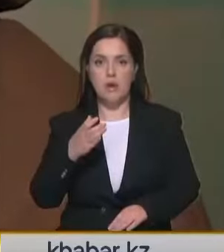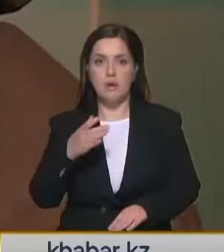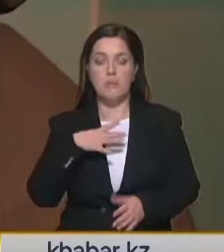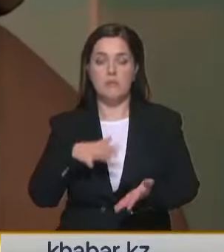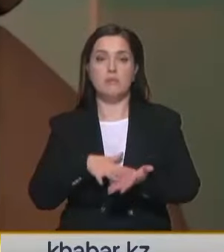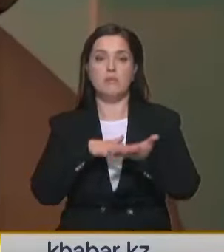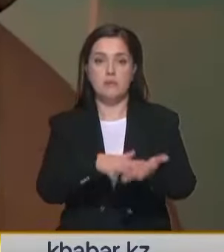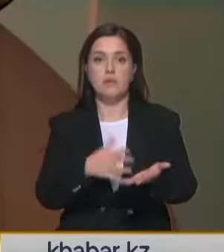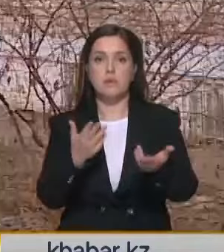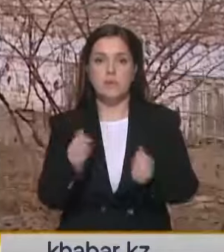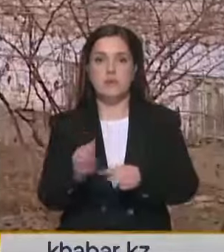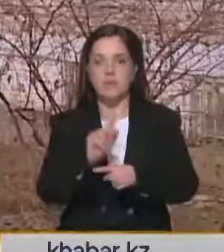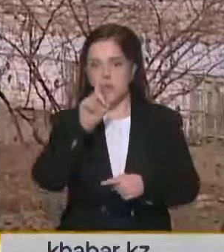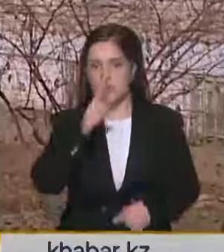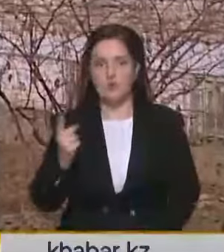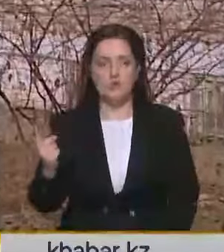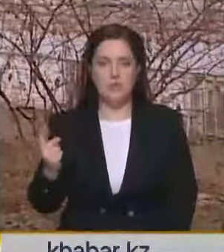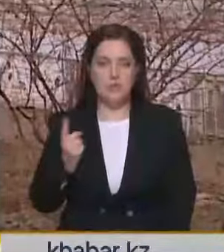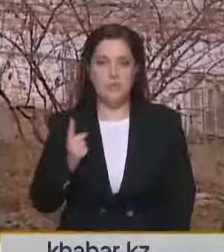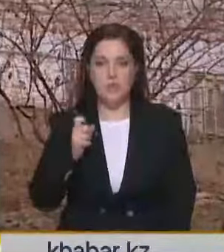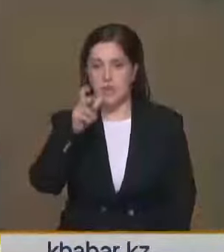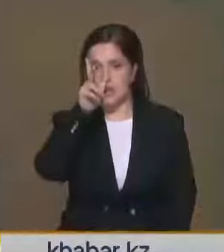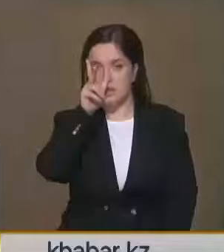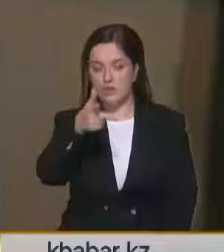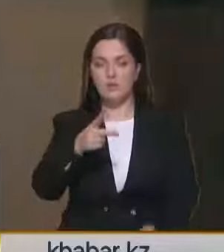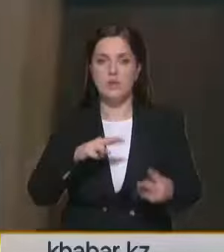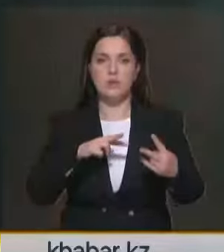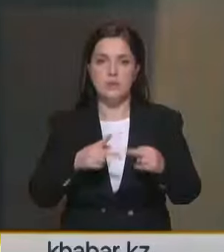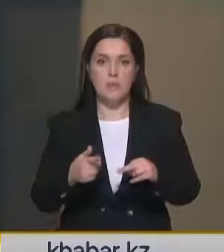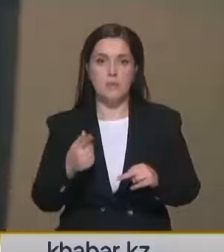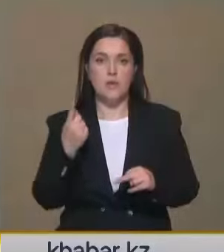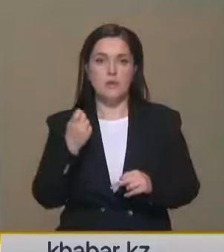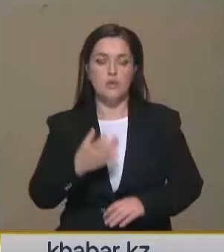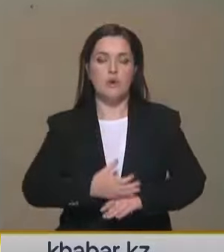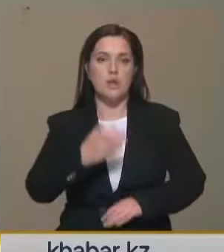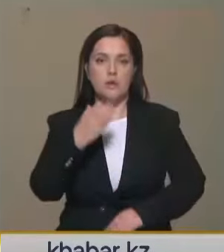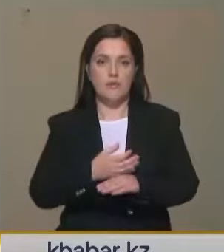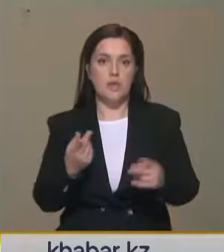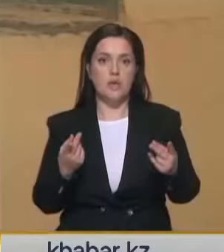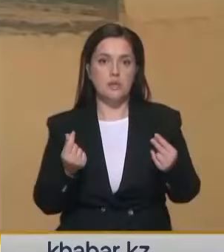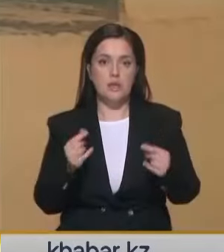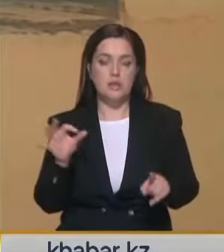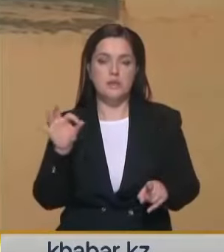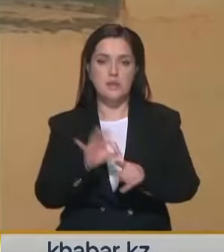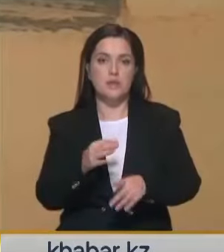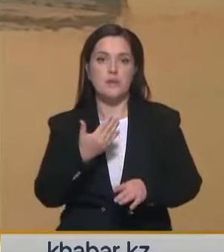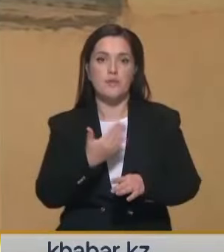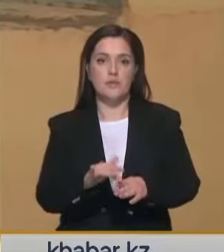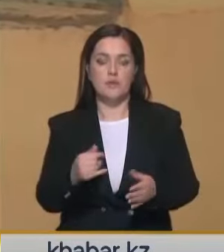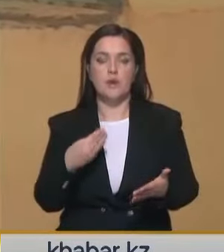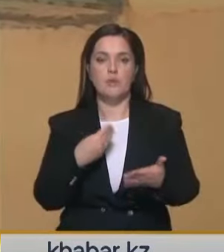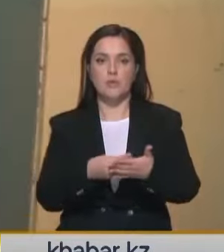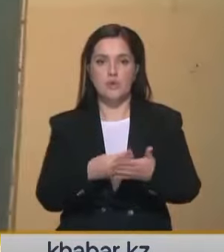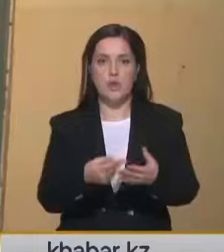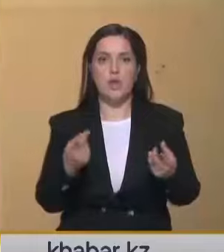на модернизацию, вот год ждем. За последние 3 года в регионе заменили почти 100 лифтов. Средства на эти цели выделили из бюджета. Однако